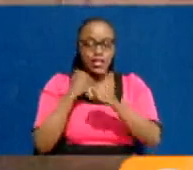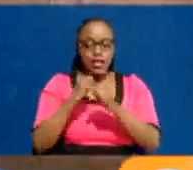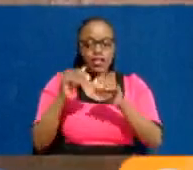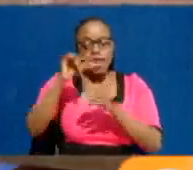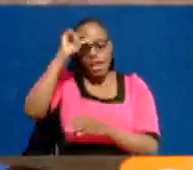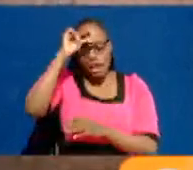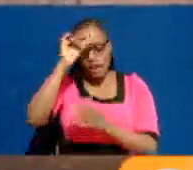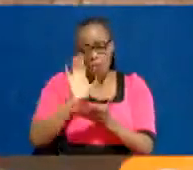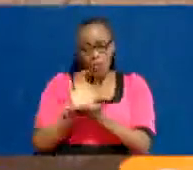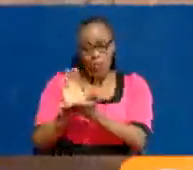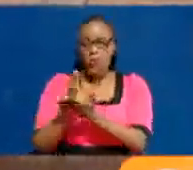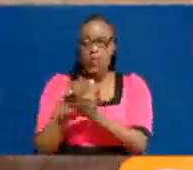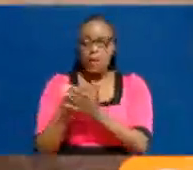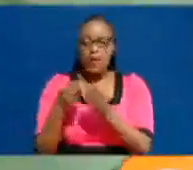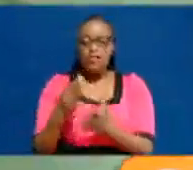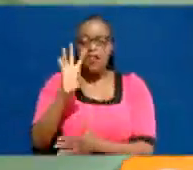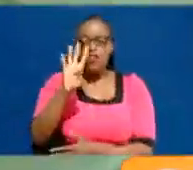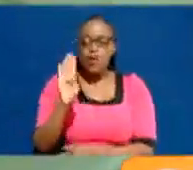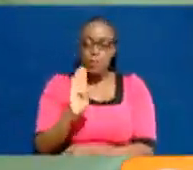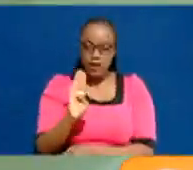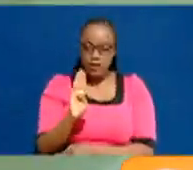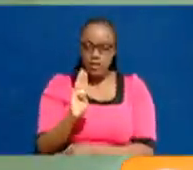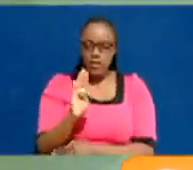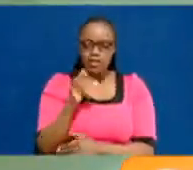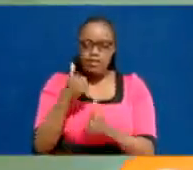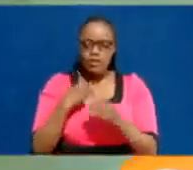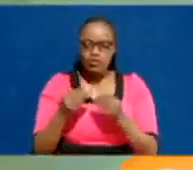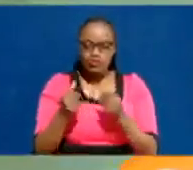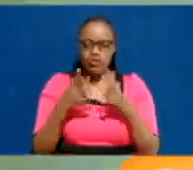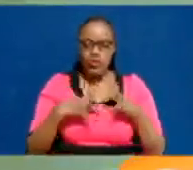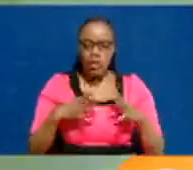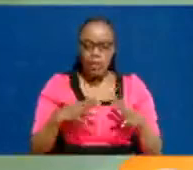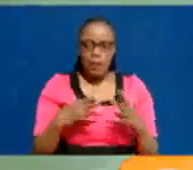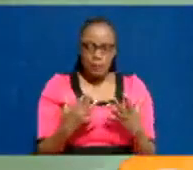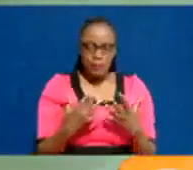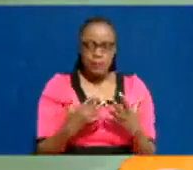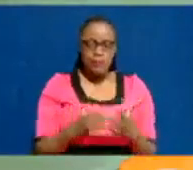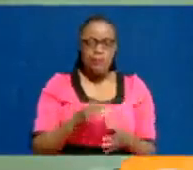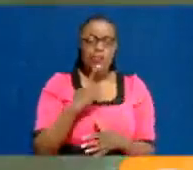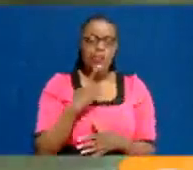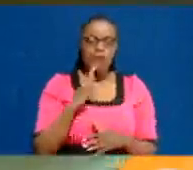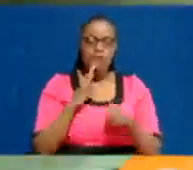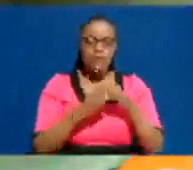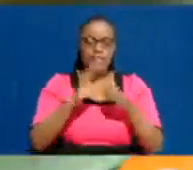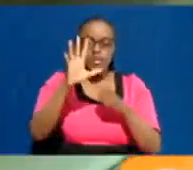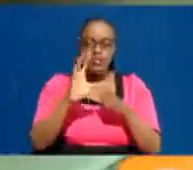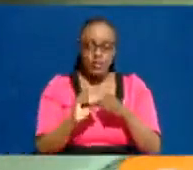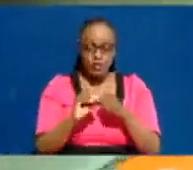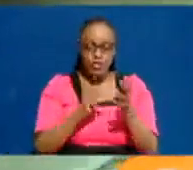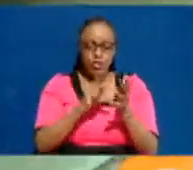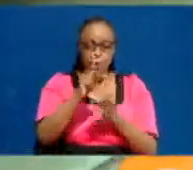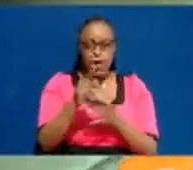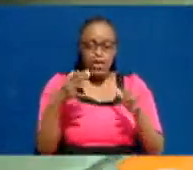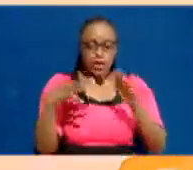serikali ilitenga shilingi bilioni 4 kugharamia waathiriwa wa baa la njaa, shilingi milioni 950 kununua